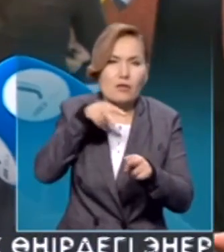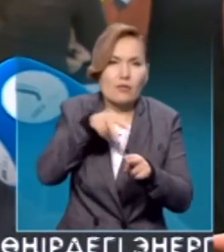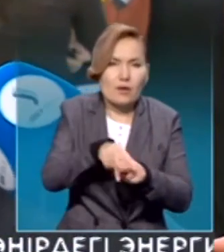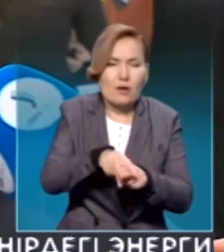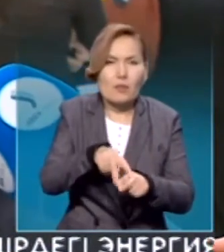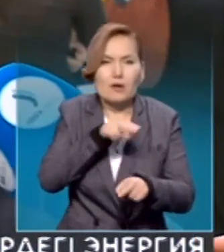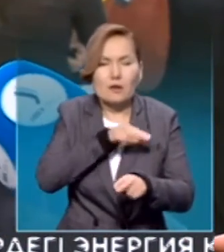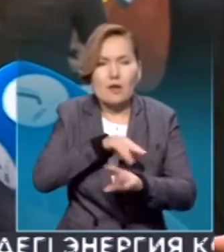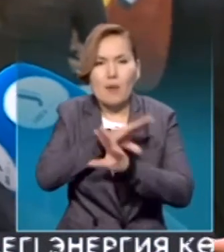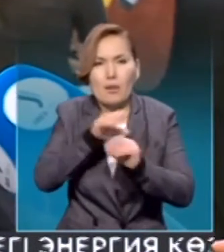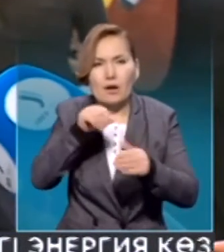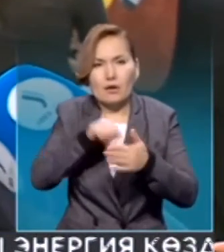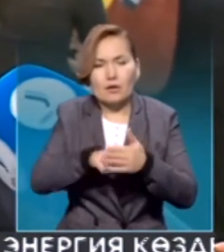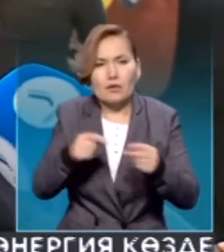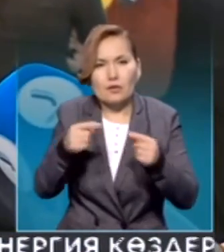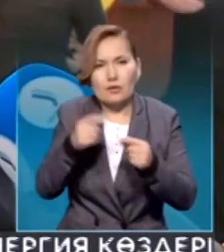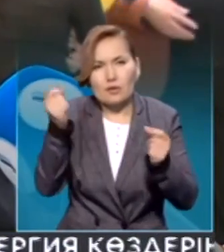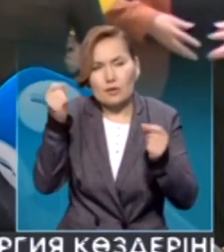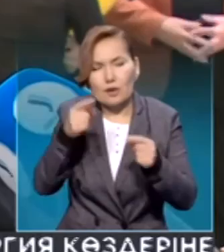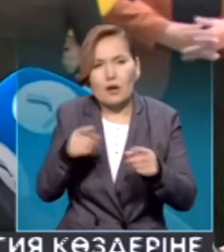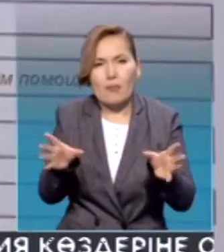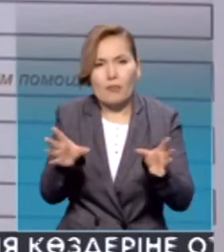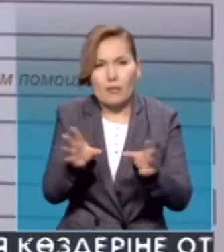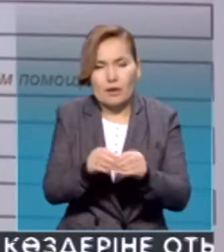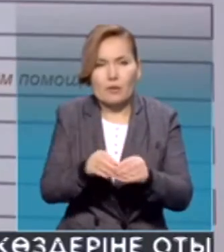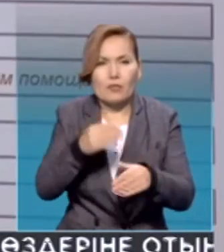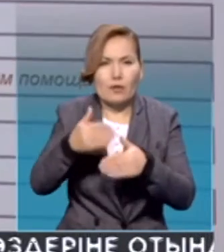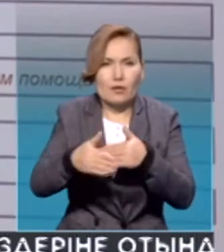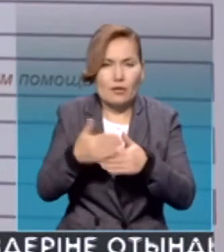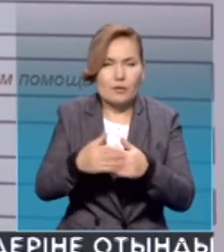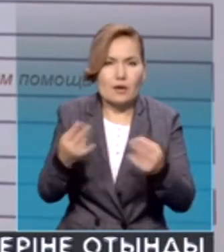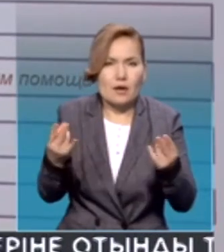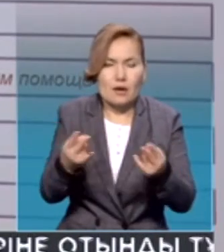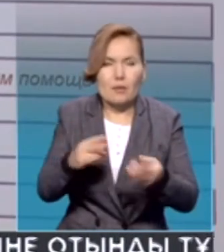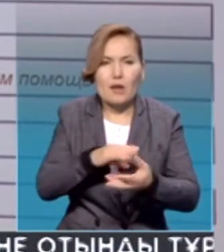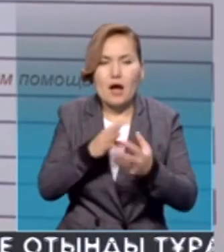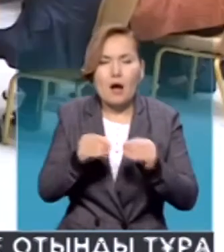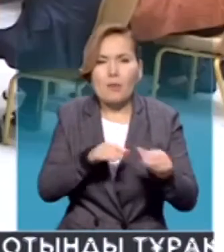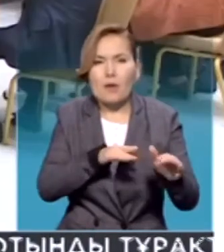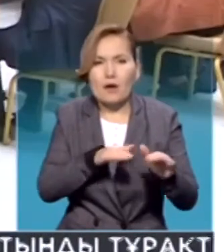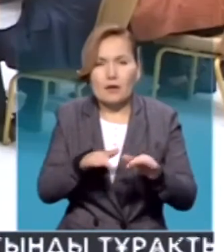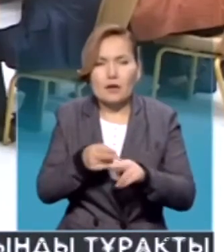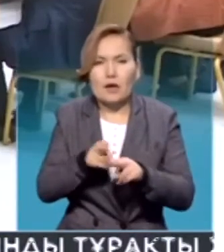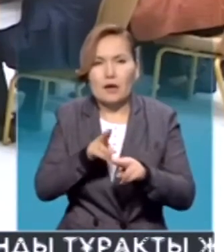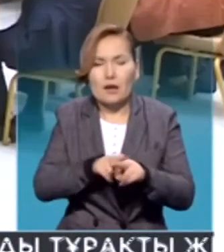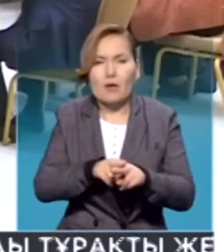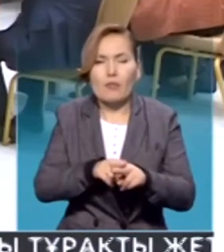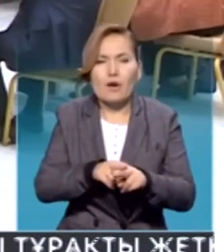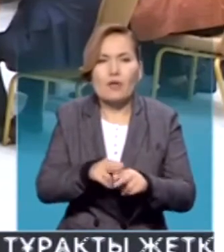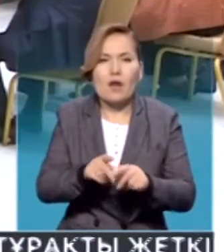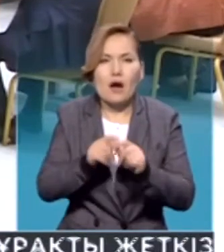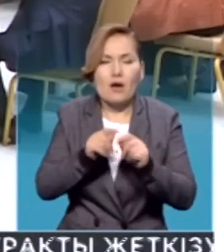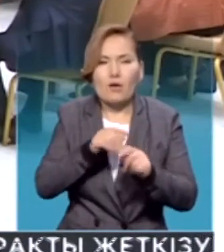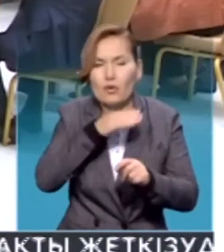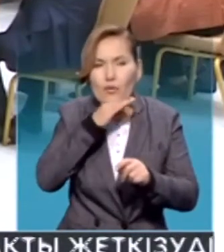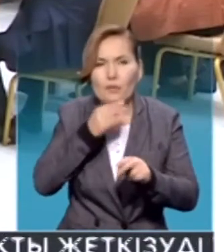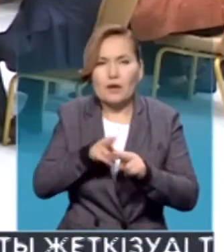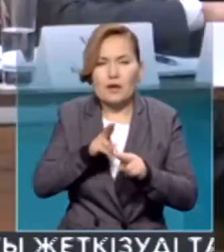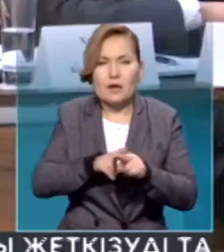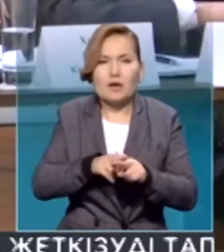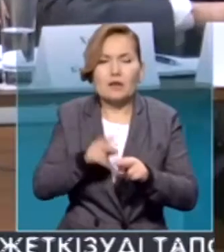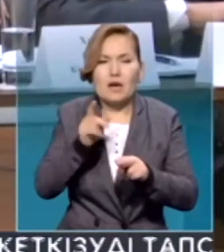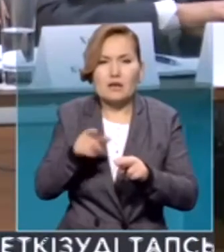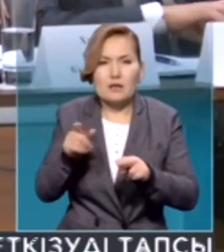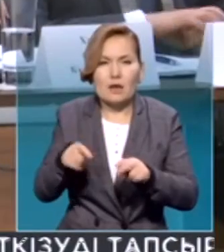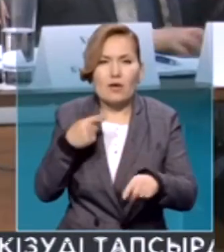анықтау, сосын бірігіп шара қолдану. Жаңа құжатта қылмыстық іс қозғалғанына қарамастан адам саудасының құрбаны ұғымының заңды